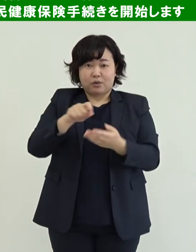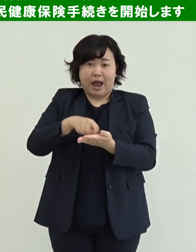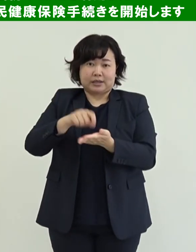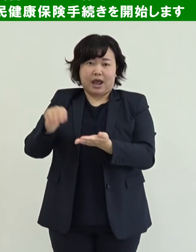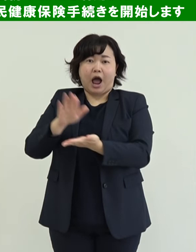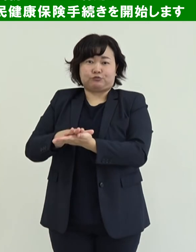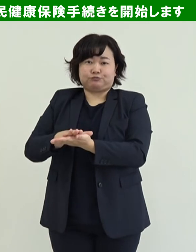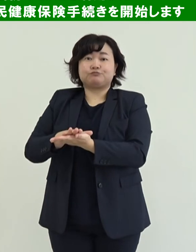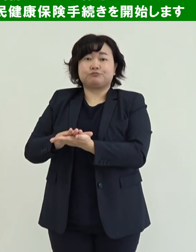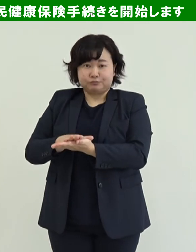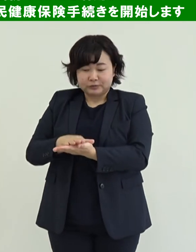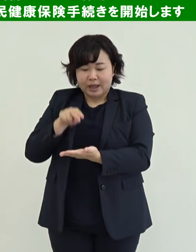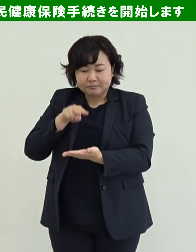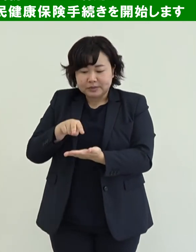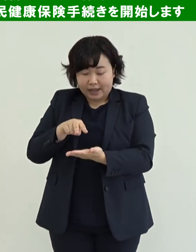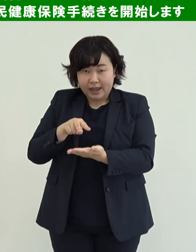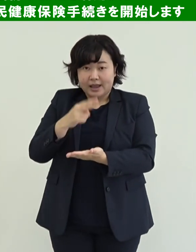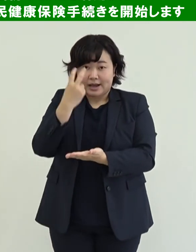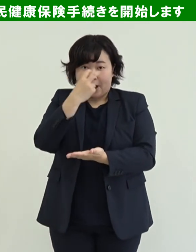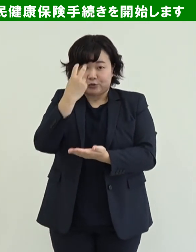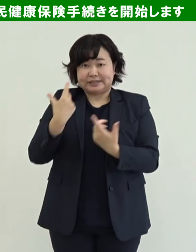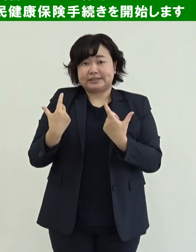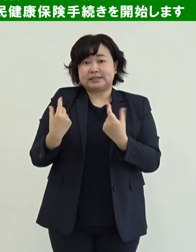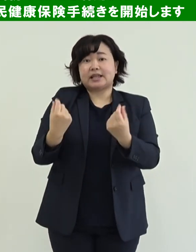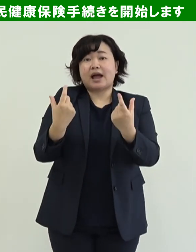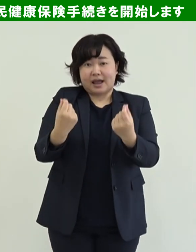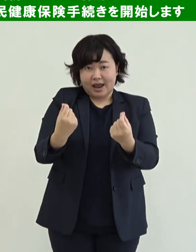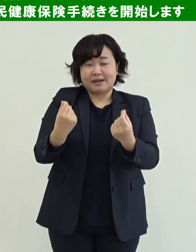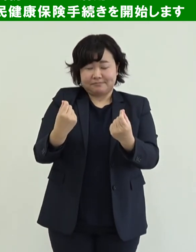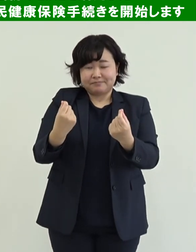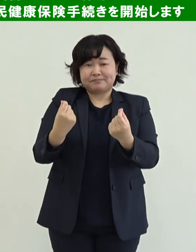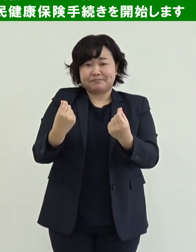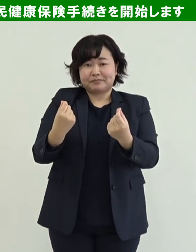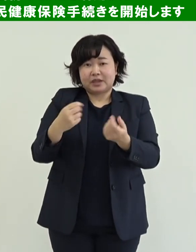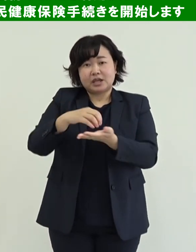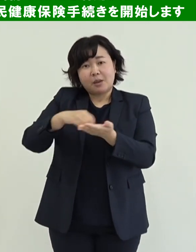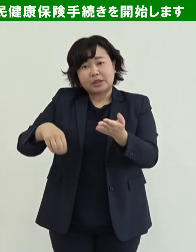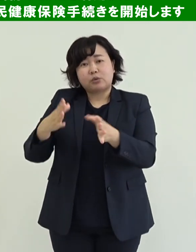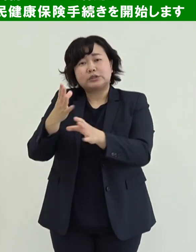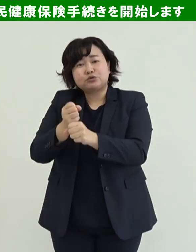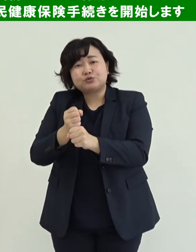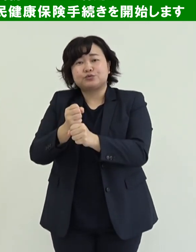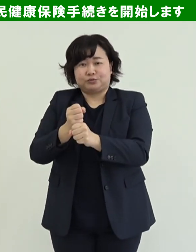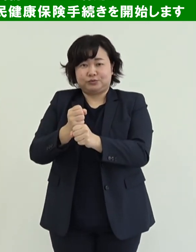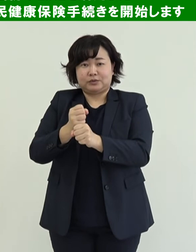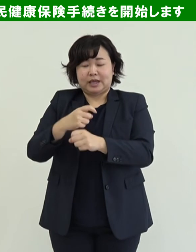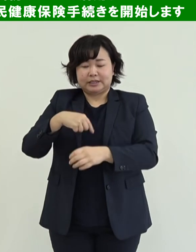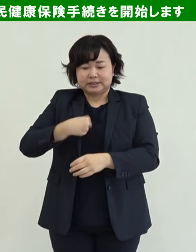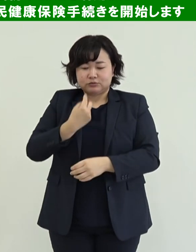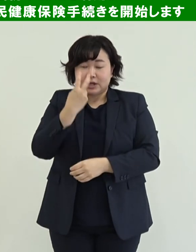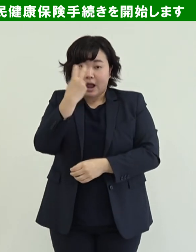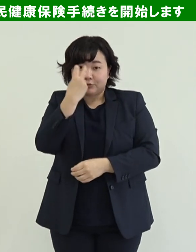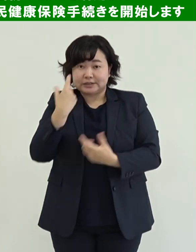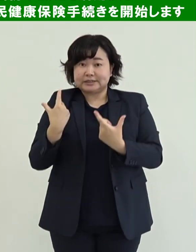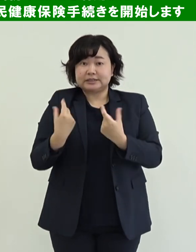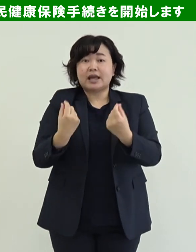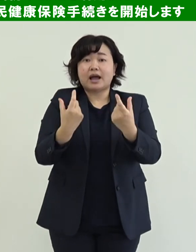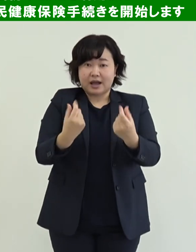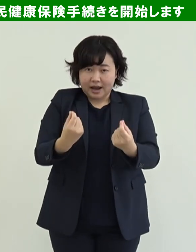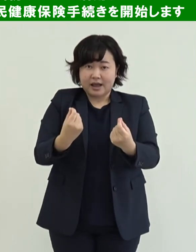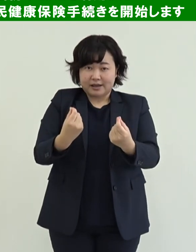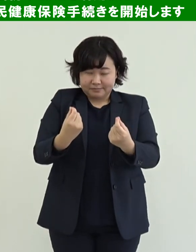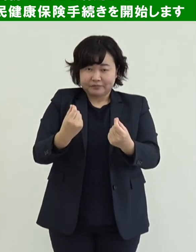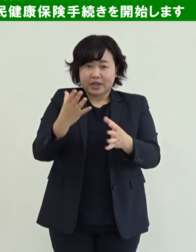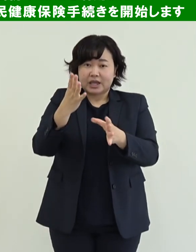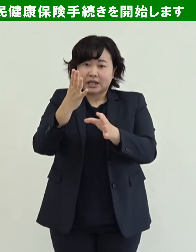頂きながら実際に茶の会社の社会保険一抜けられたのかご自身で確認していた抱きながら一日